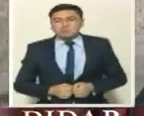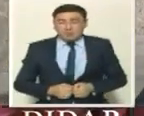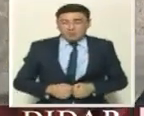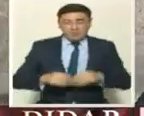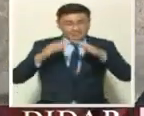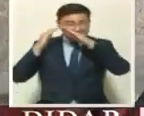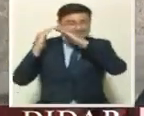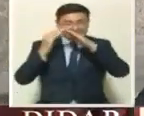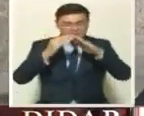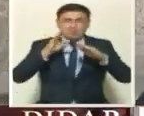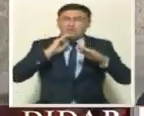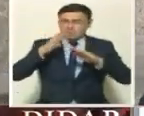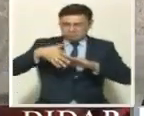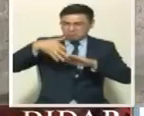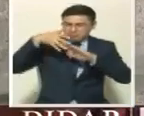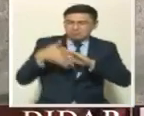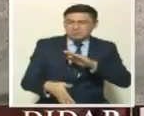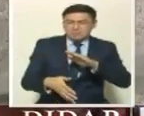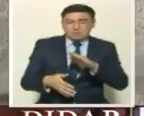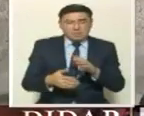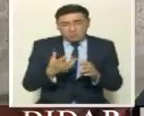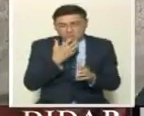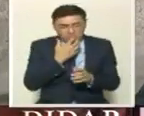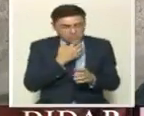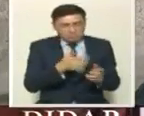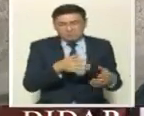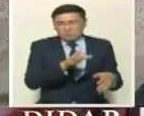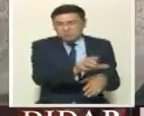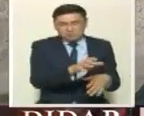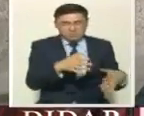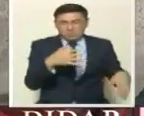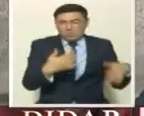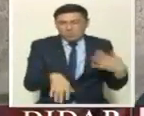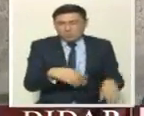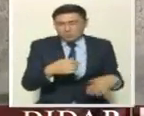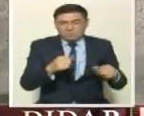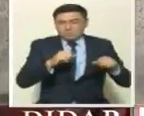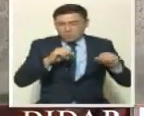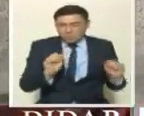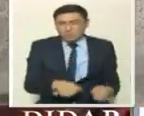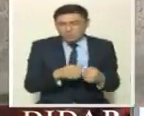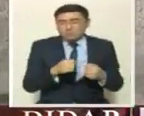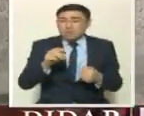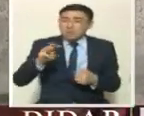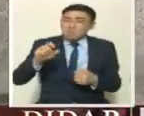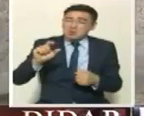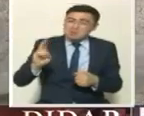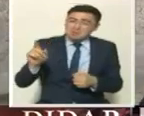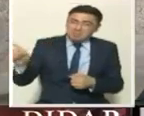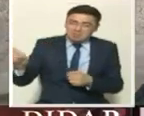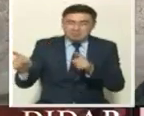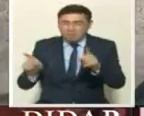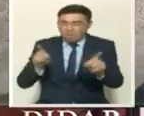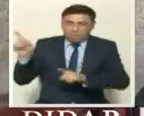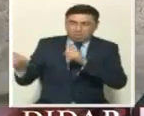с крыши стекает вода Сколько лет не было отопления то ссылаются на мои кто еще что-то сейчас мы говорим о новом Казахстане